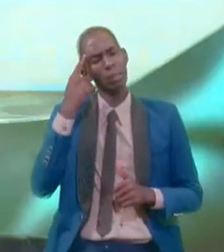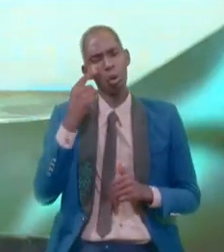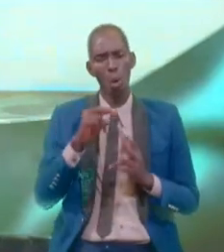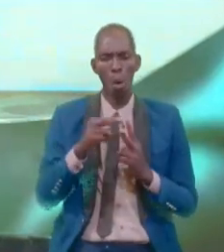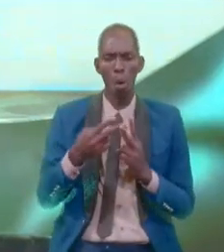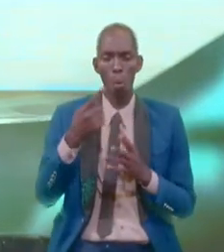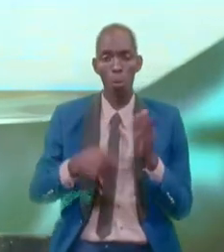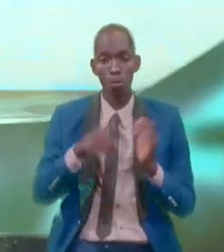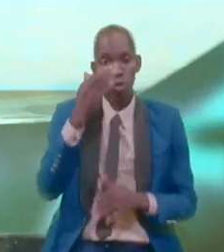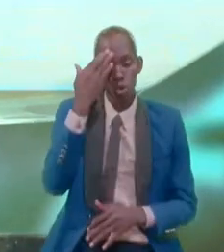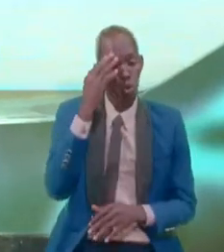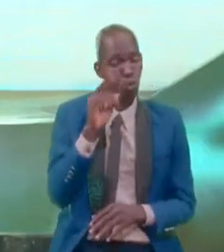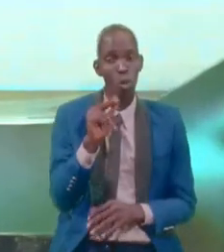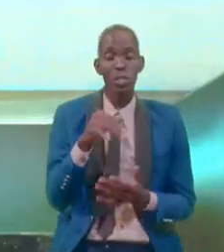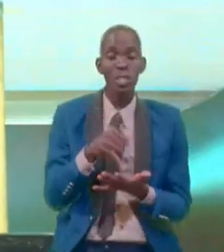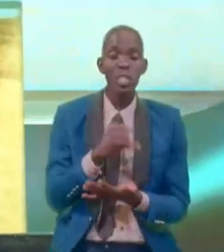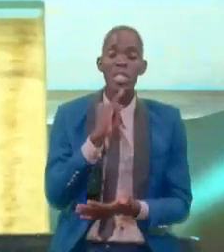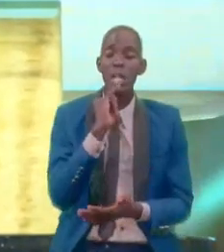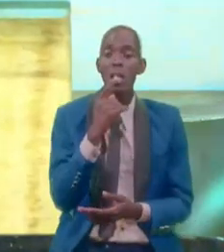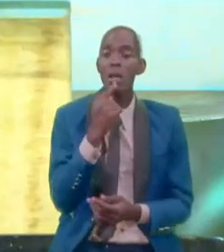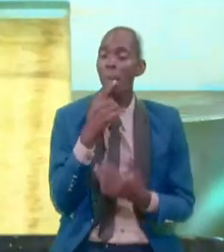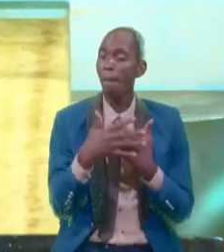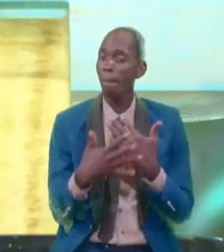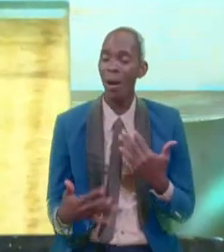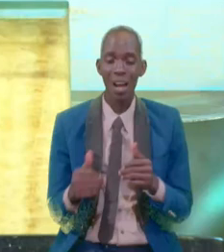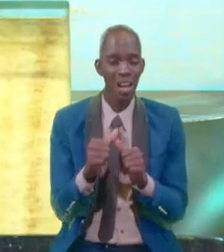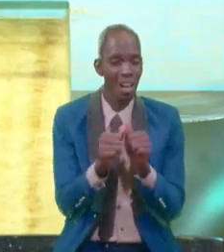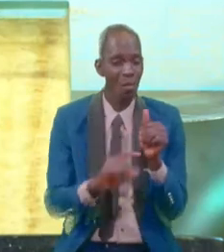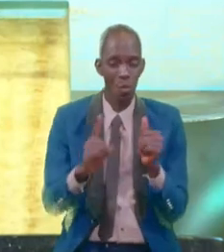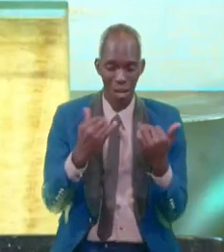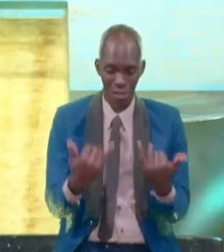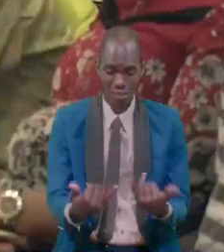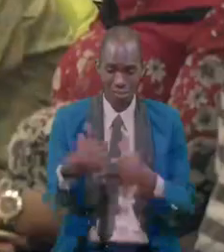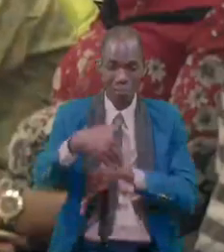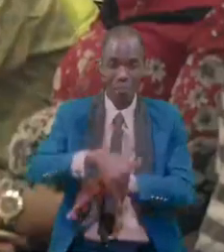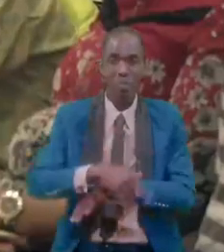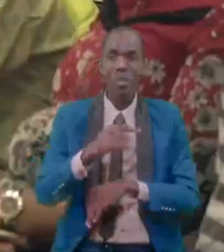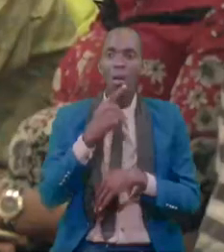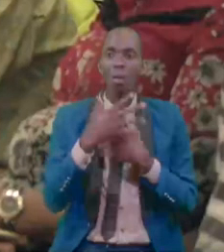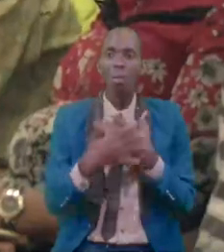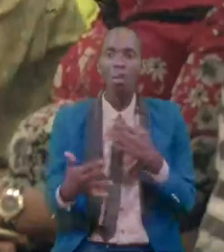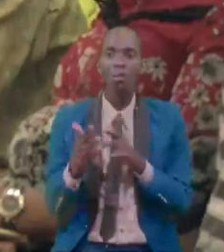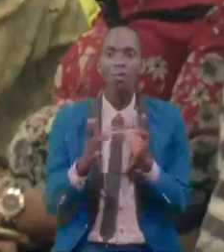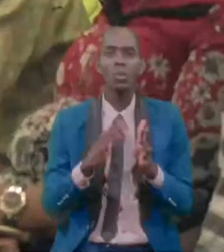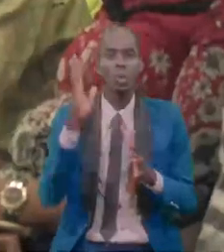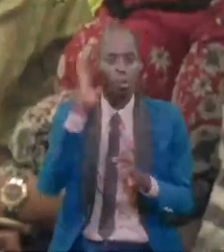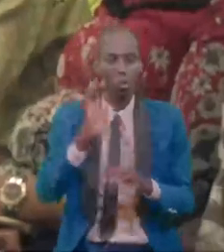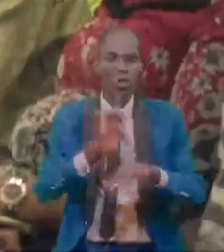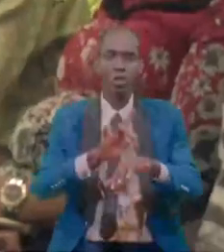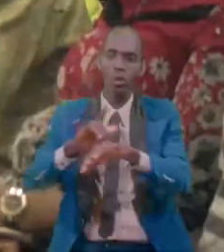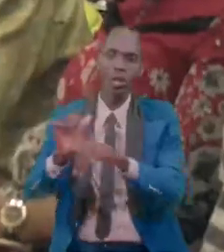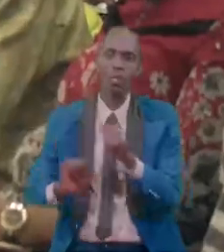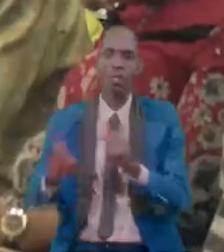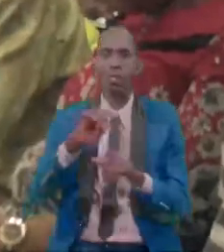pensez. C'est parce que vous connaissez. C'est le sang. Et partout ce soir, le sang de Jésus vous